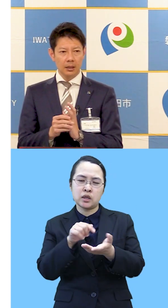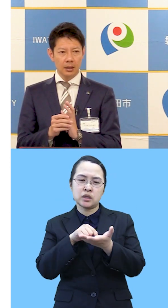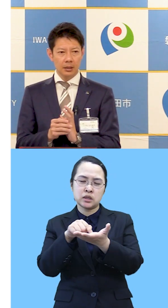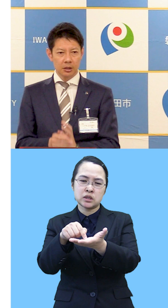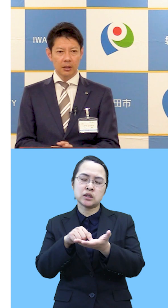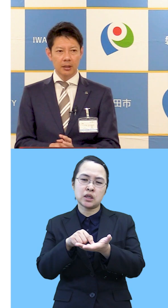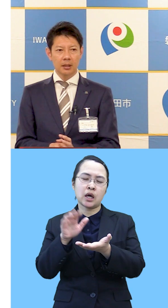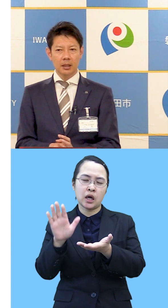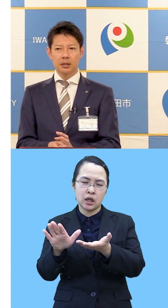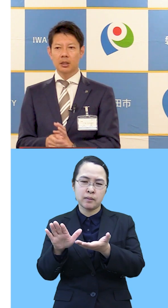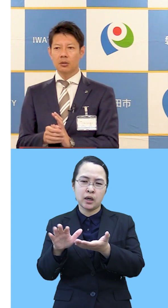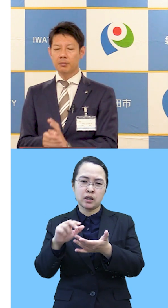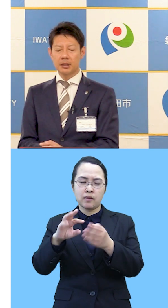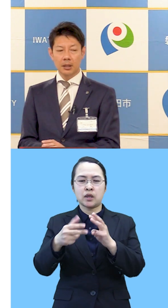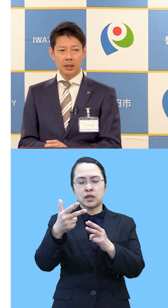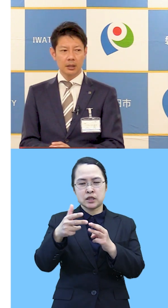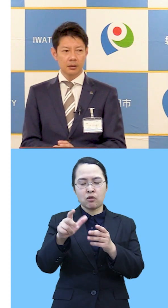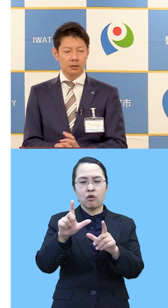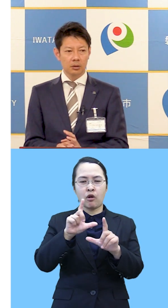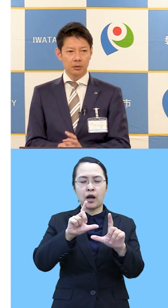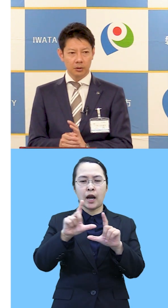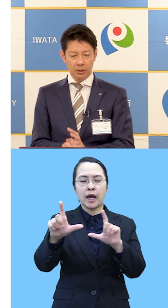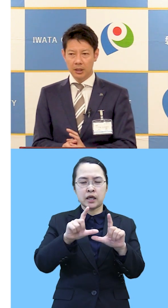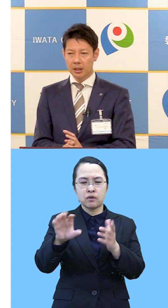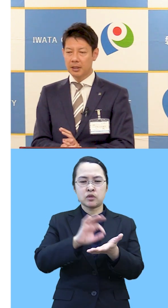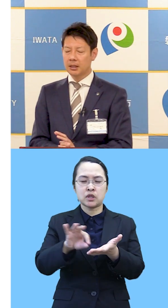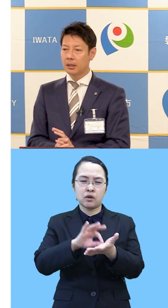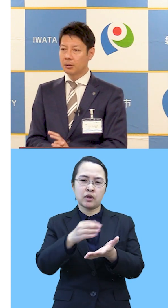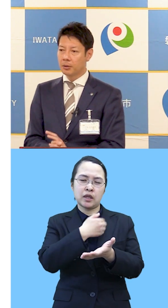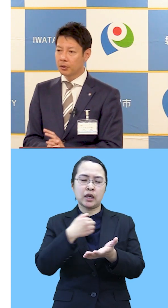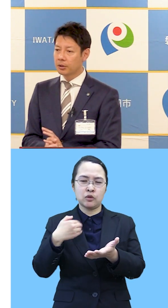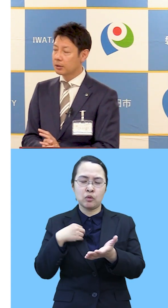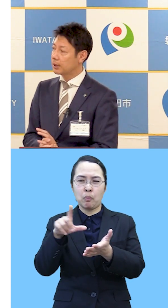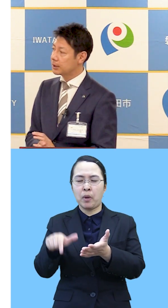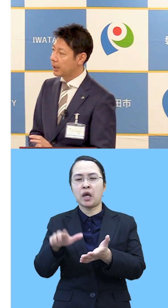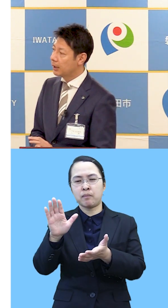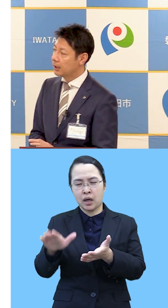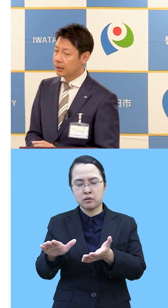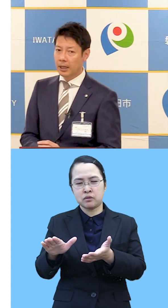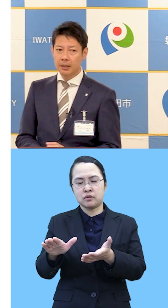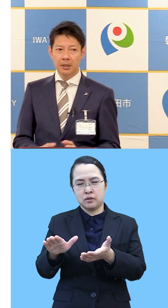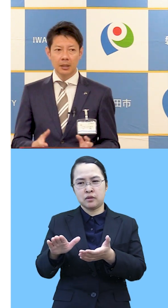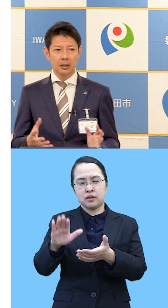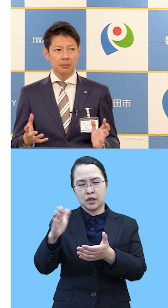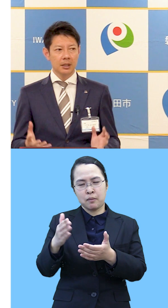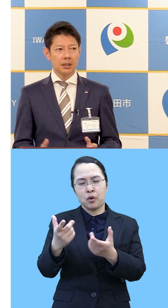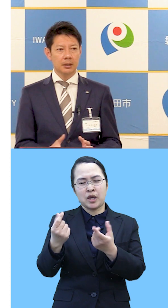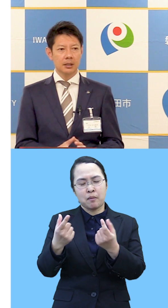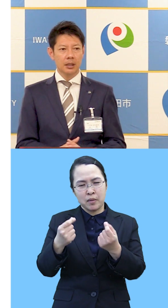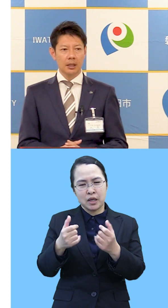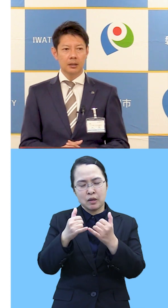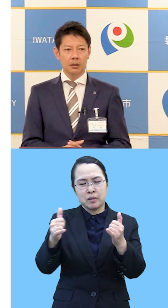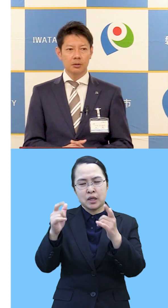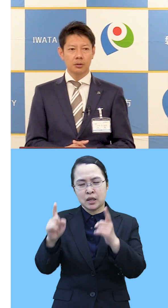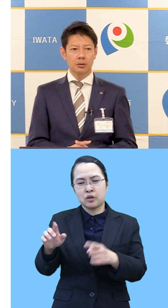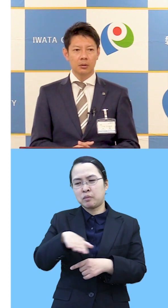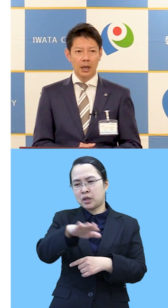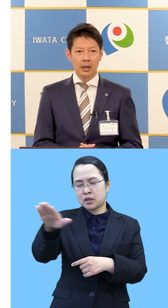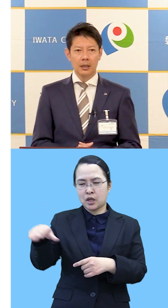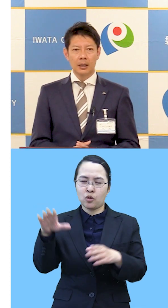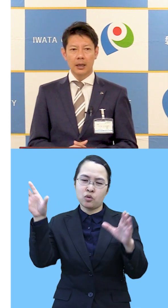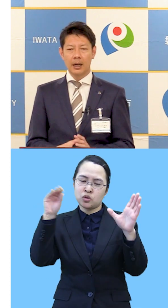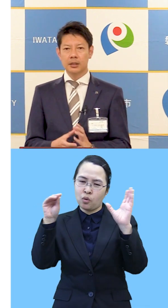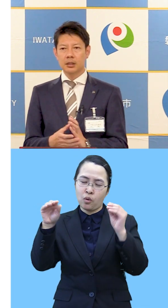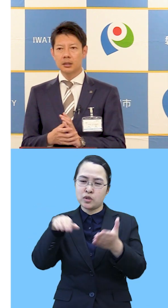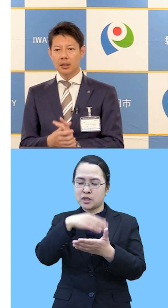は市の LINE で流したりホームページで流したりすることも時折できますけれども、ものによってはですね、やはり民間の皆さんたちがやっている情報